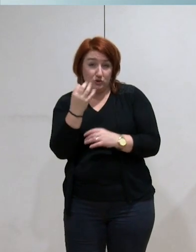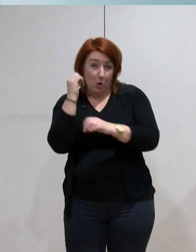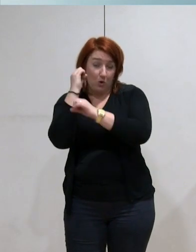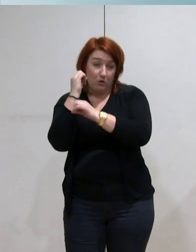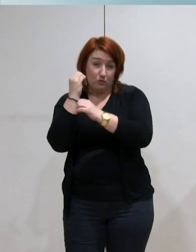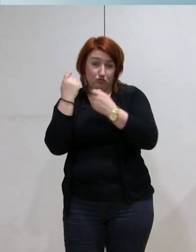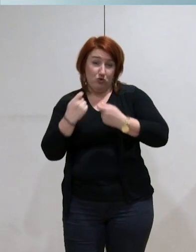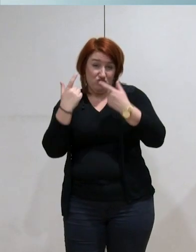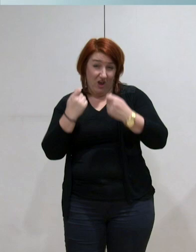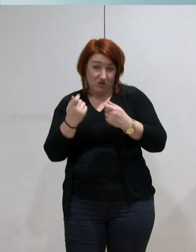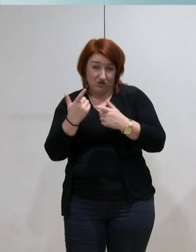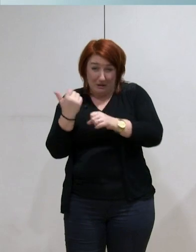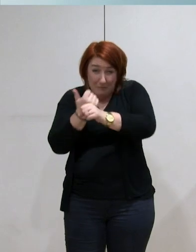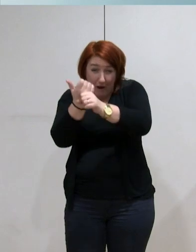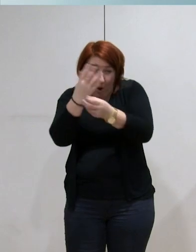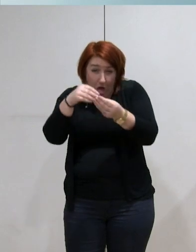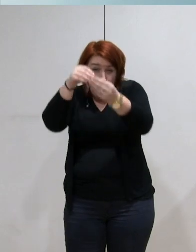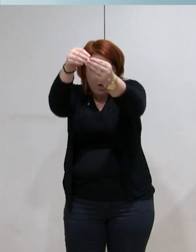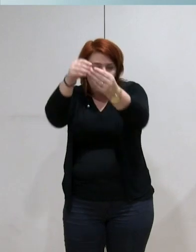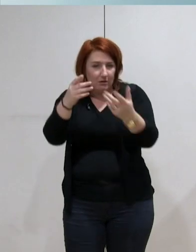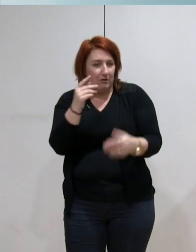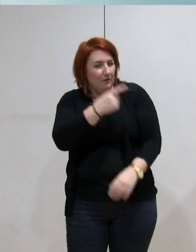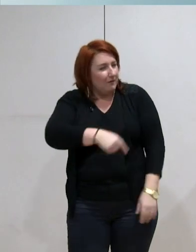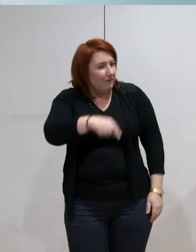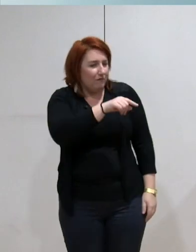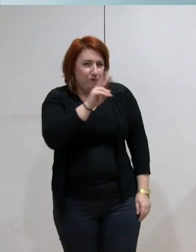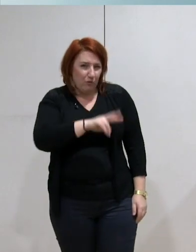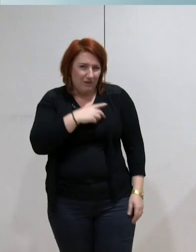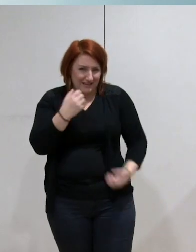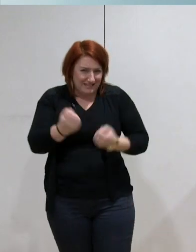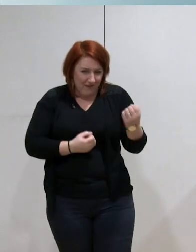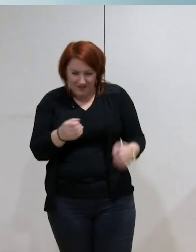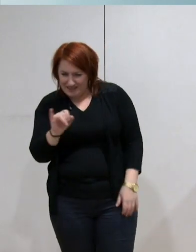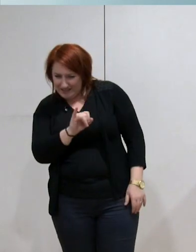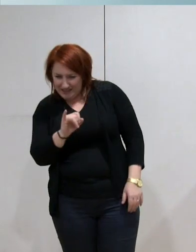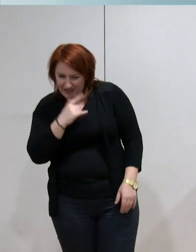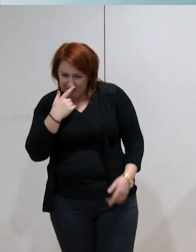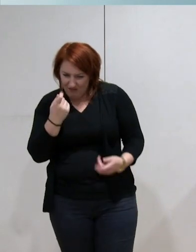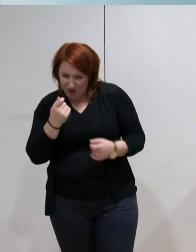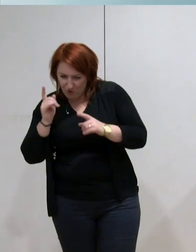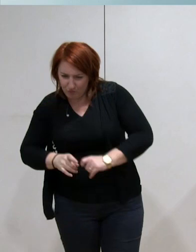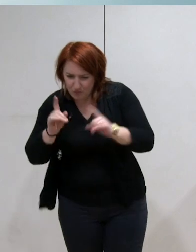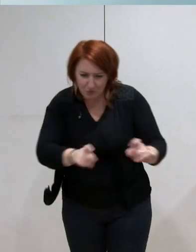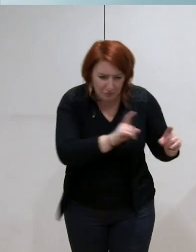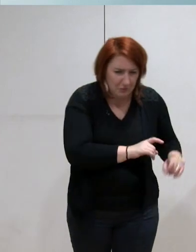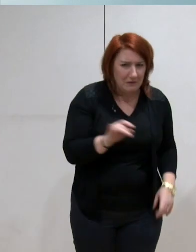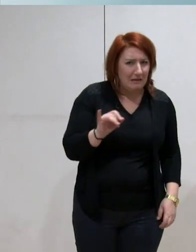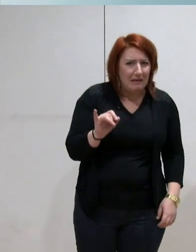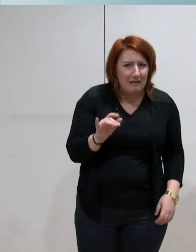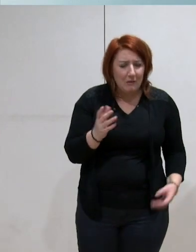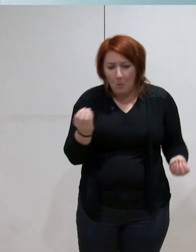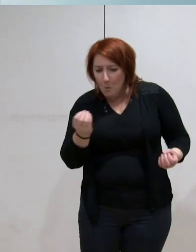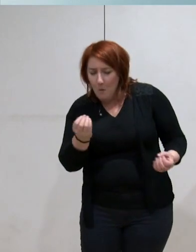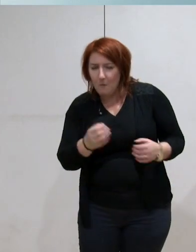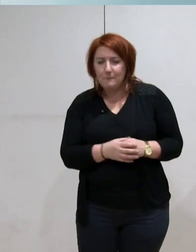on ne voit pas sur quel service vous avez choisi de faire des coupes les remplacements sont en baisse notamment dans